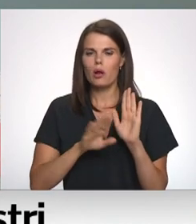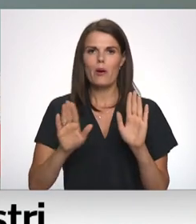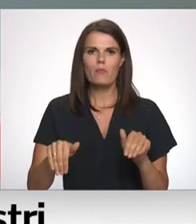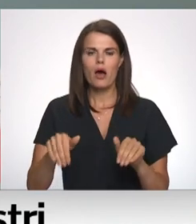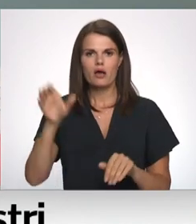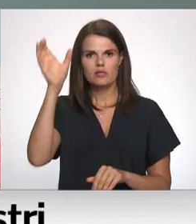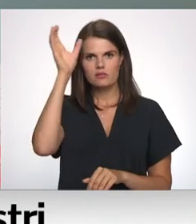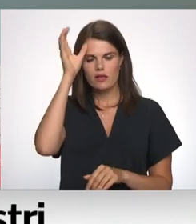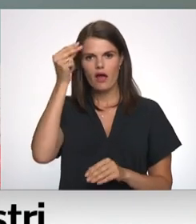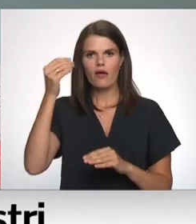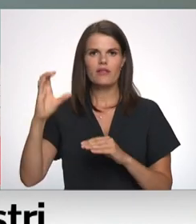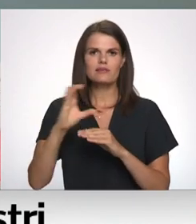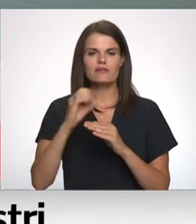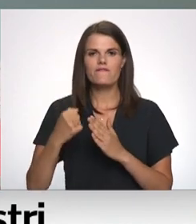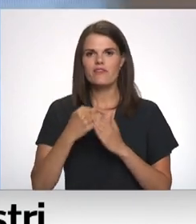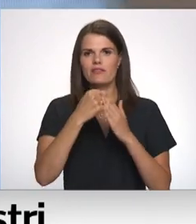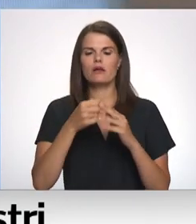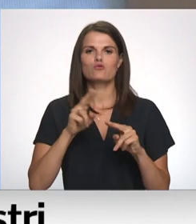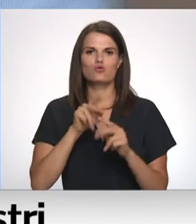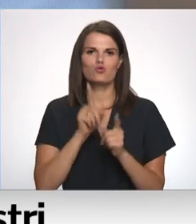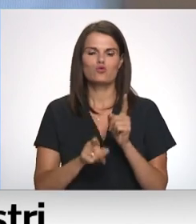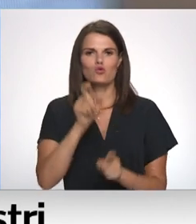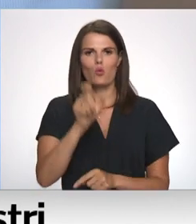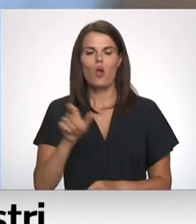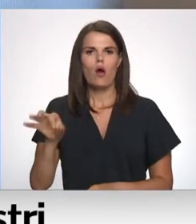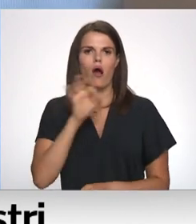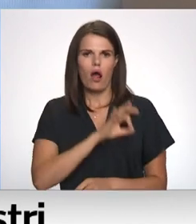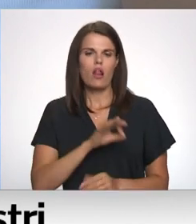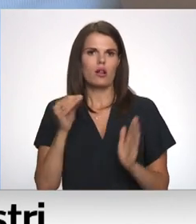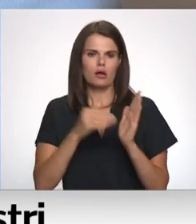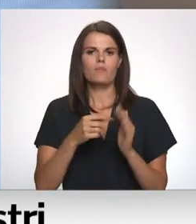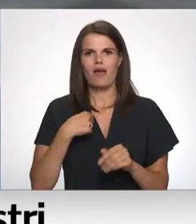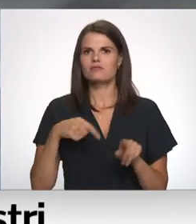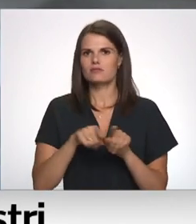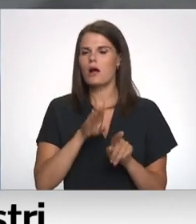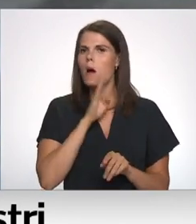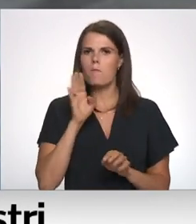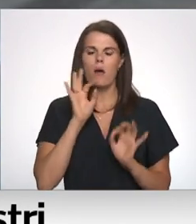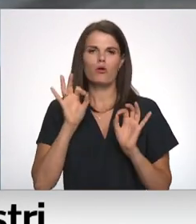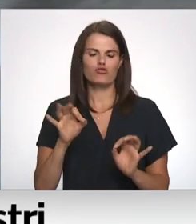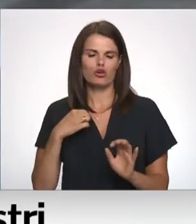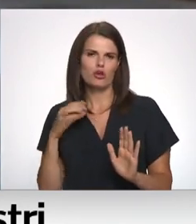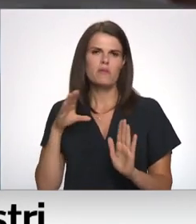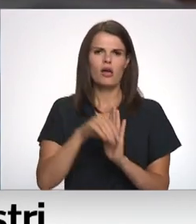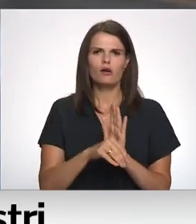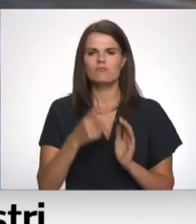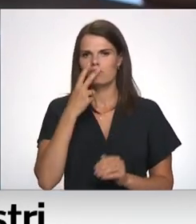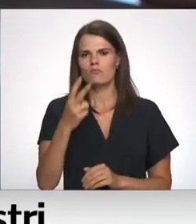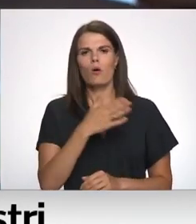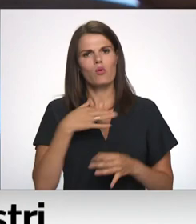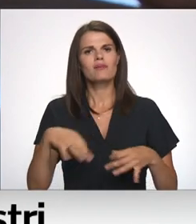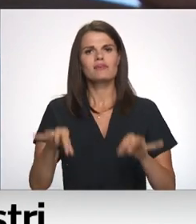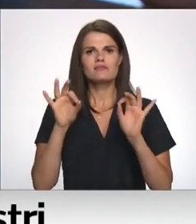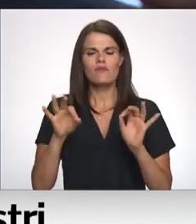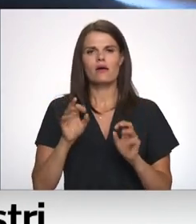par zinātnes finansējumu un par skolotāju algām. Diezgan nopietns stāsts. Varbūt tur kā mamma tiešām ļoti tajā iesaistos. Man liekas, ka ļoti svarīgi, kad